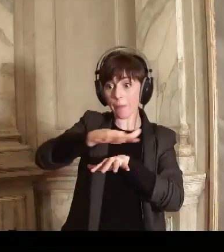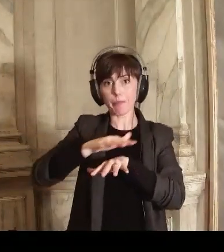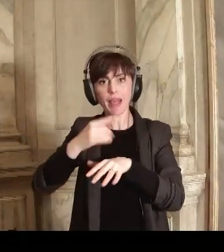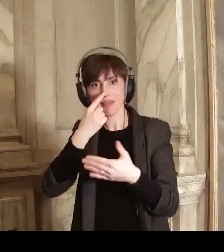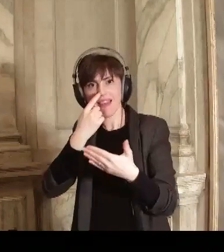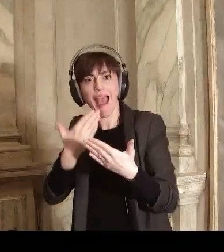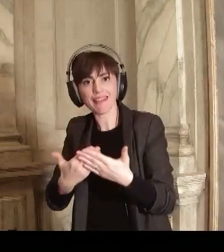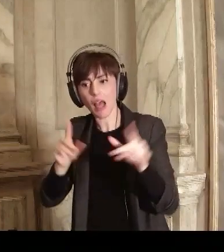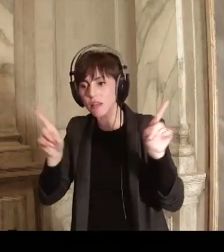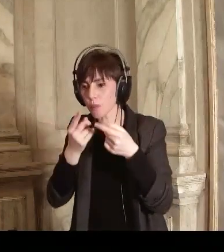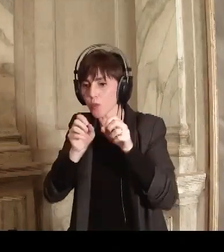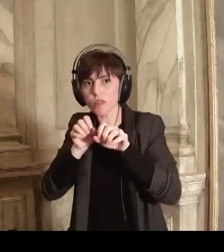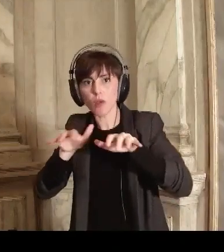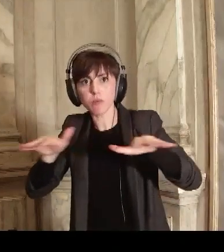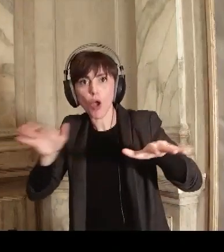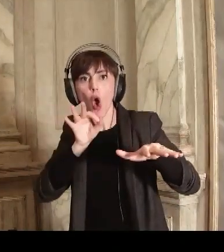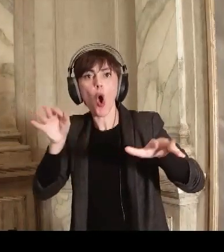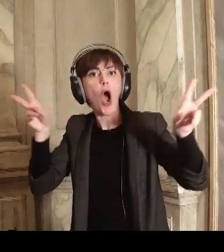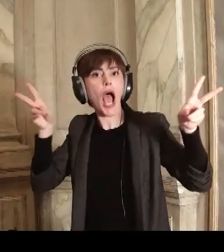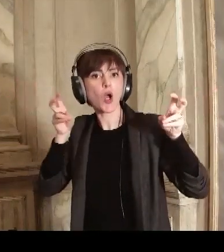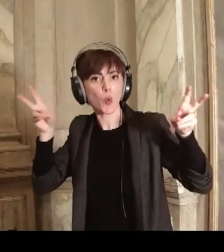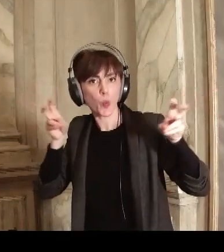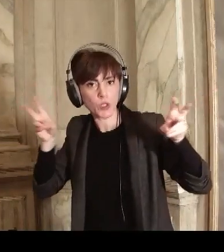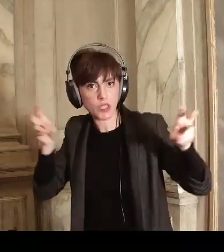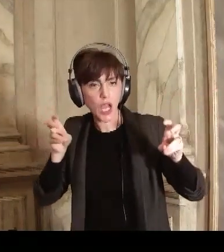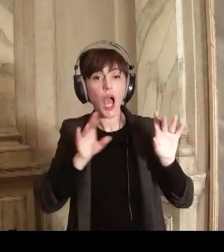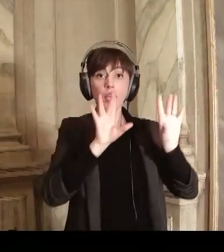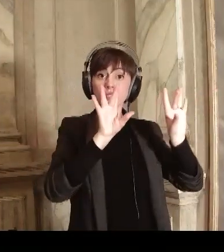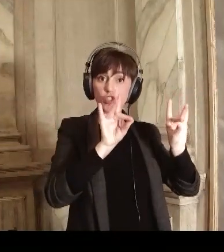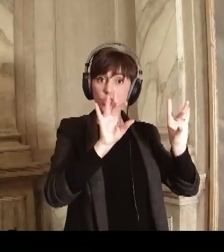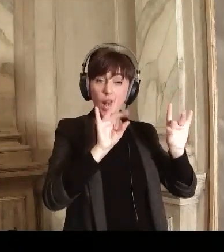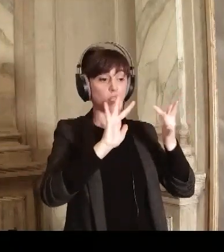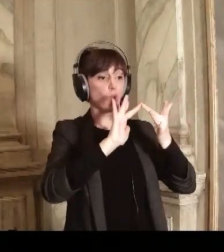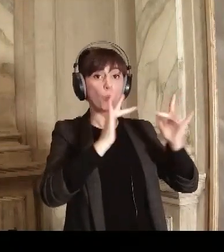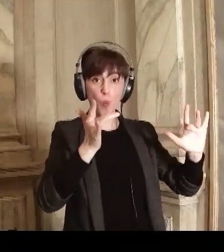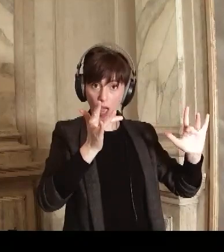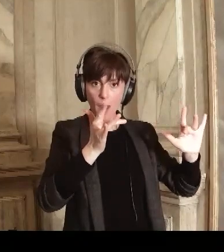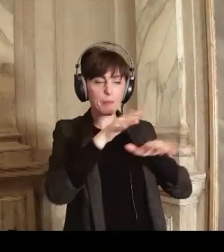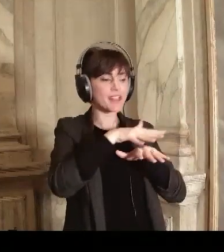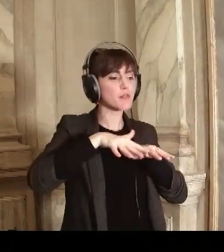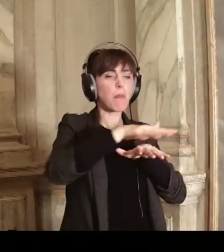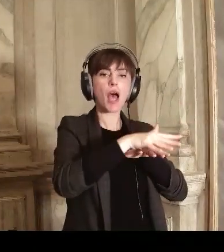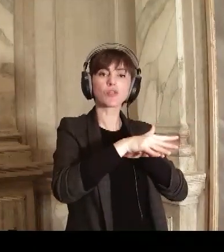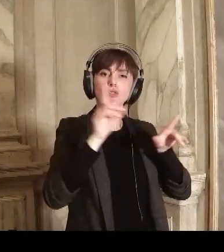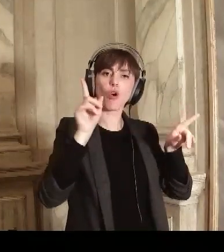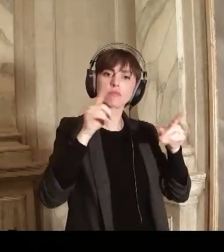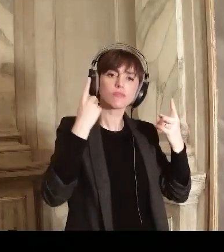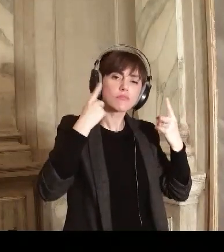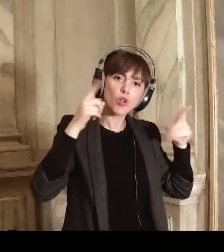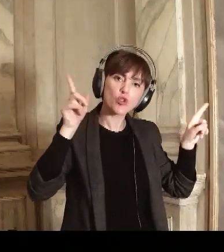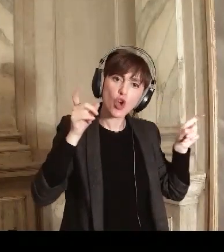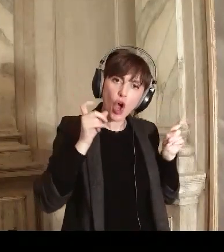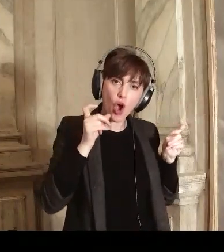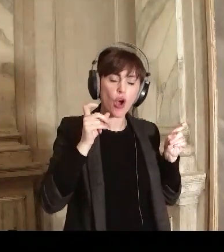biologici, utilizzazione del web come archivio sonoro generativo e spazio compositivo, lo studio e lo sviluppo di